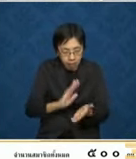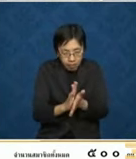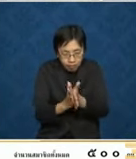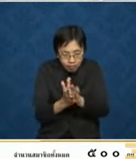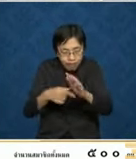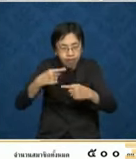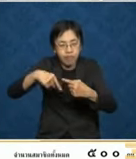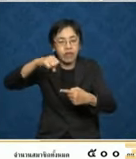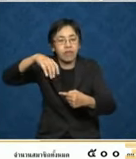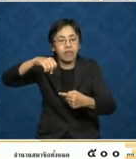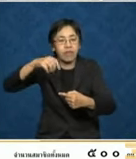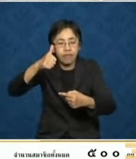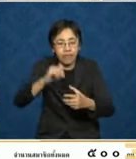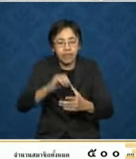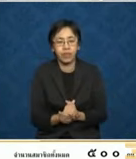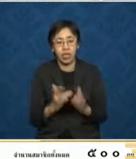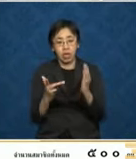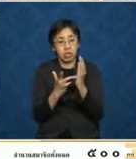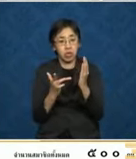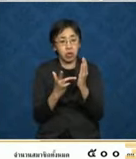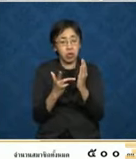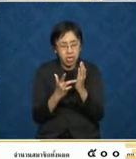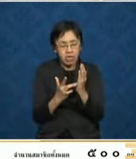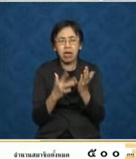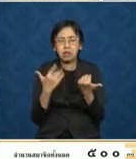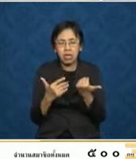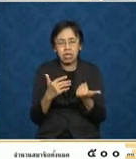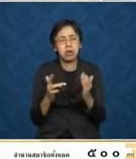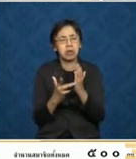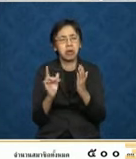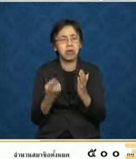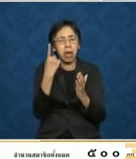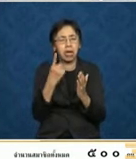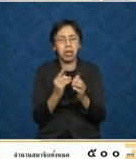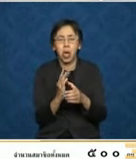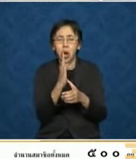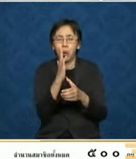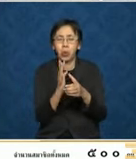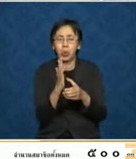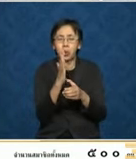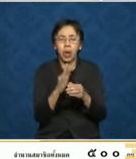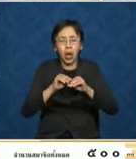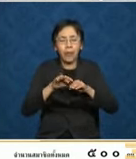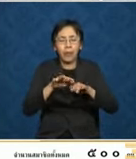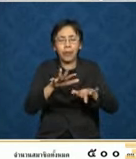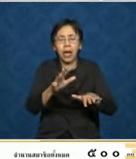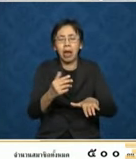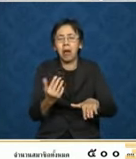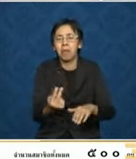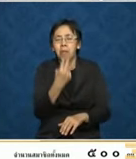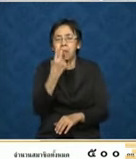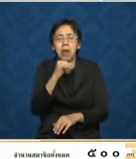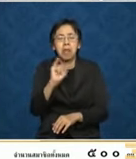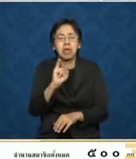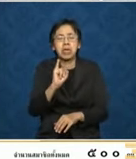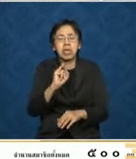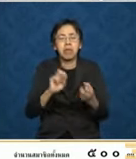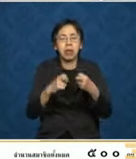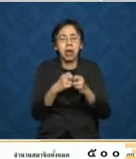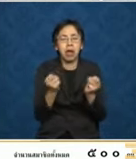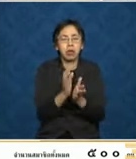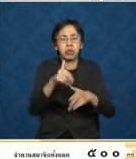ารถที่ไม่เป็นมลพิษกับชุมชนนะครับแล้วก็ถ้ามีการดัดแปลงได้อย่างเมื่อวานเนี่ยที่ผมอภิปรายในช่วงของการแก้ปั